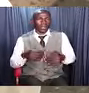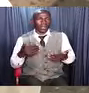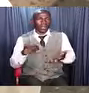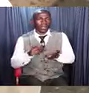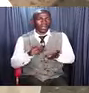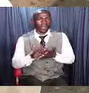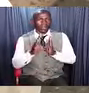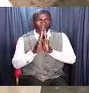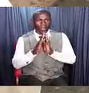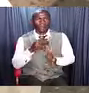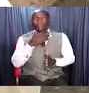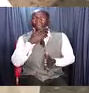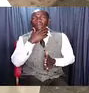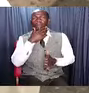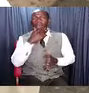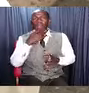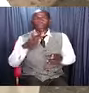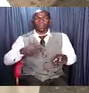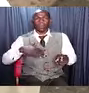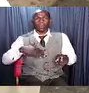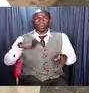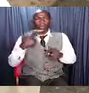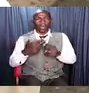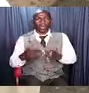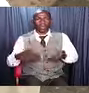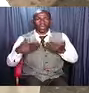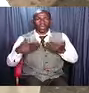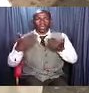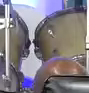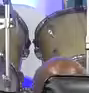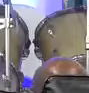lolote mwombalo baba kwa jina langu awapeni.